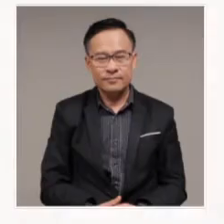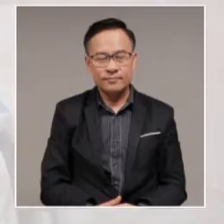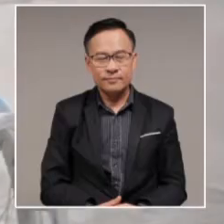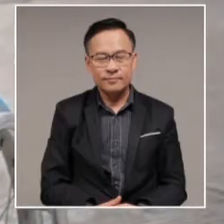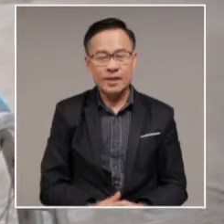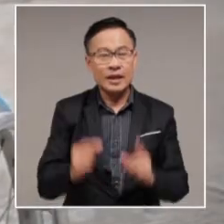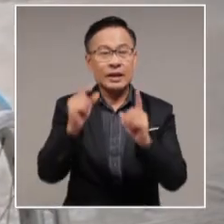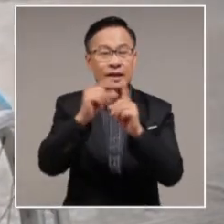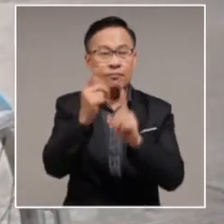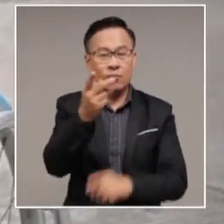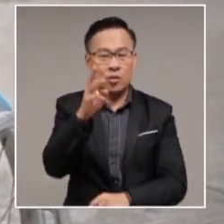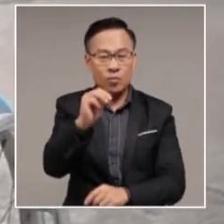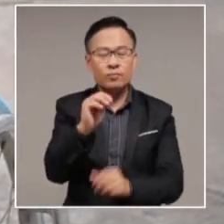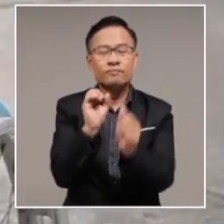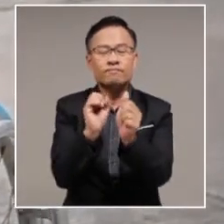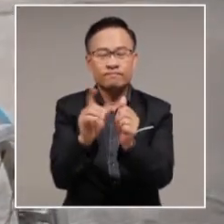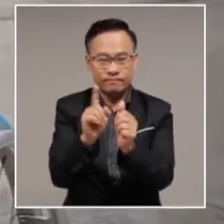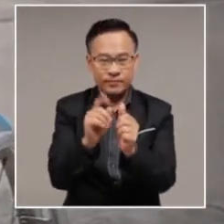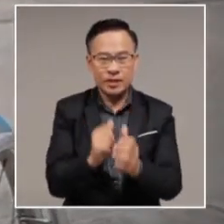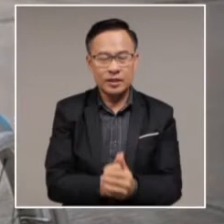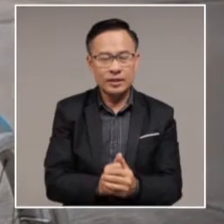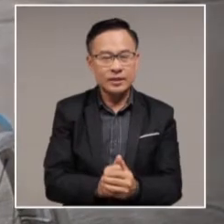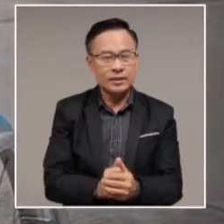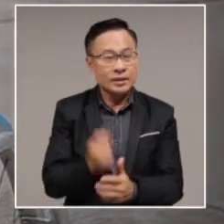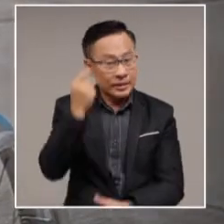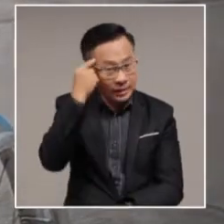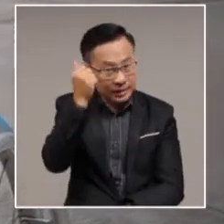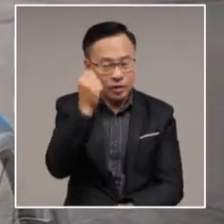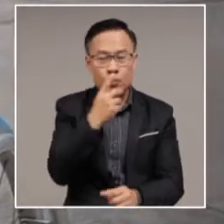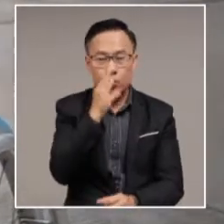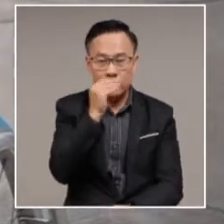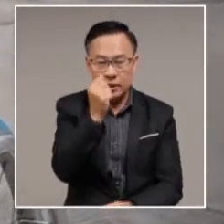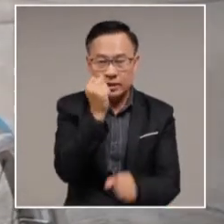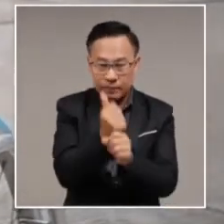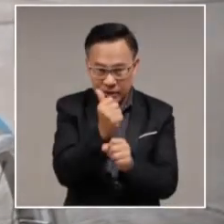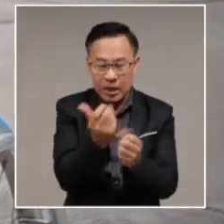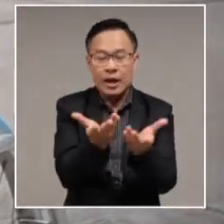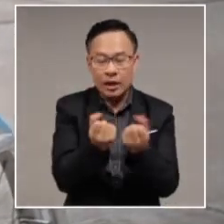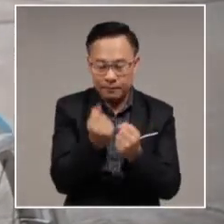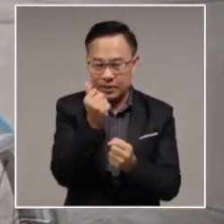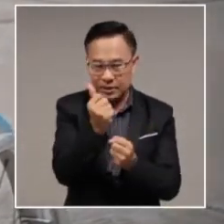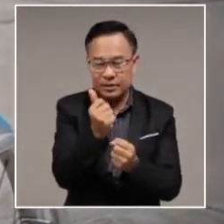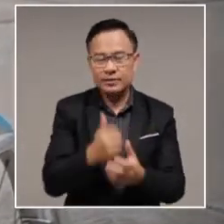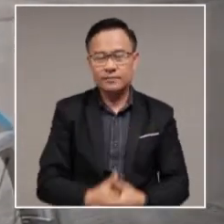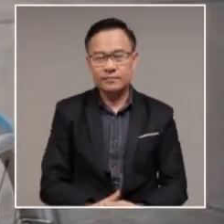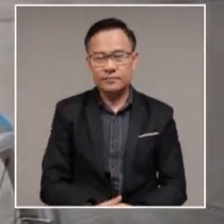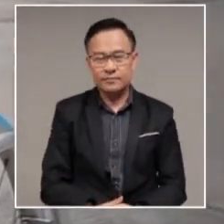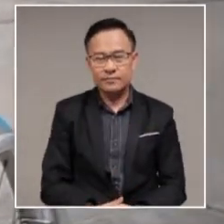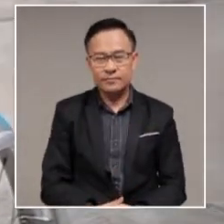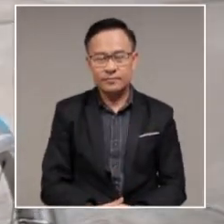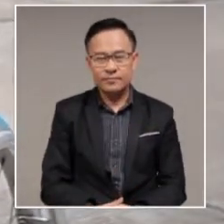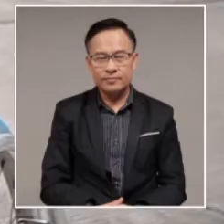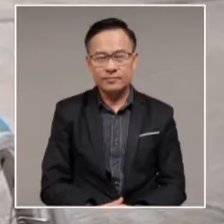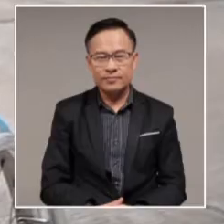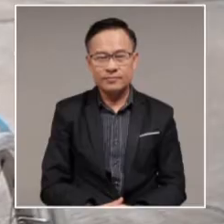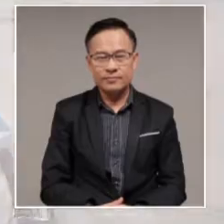แสงขาวคำคมจากคุณธนารีฟุ้งพินโยภาพคิดดีพูดดีทำดีแล้วสิ่งดีๆจะต